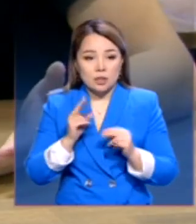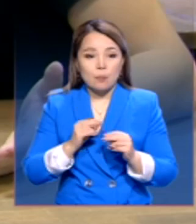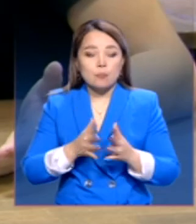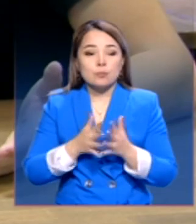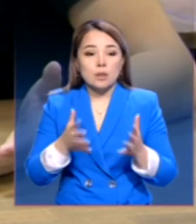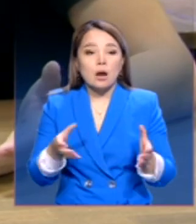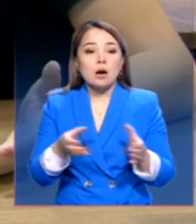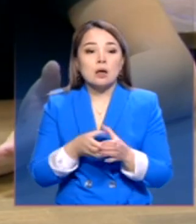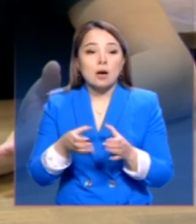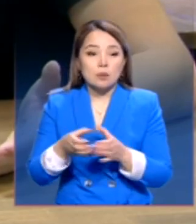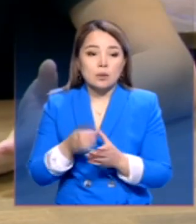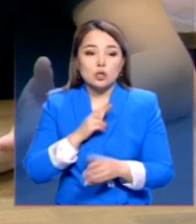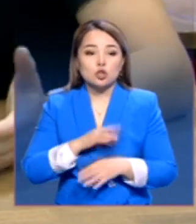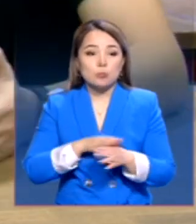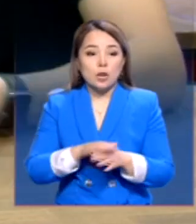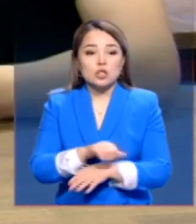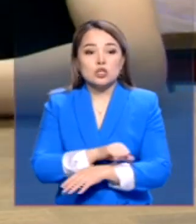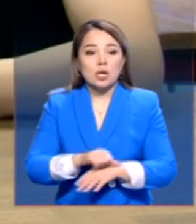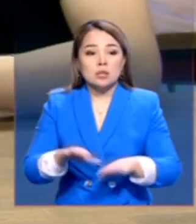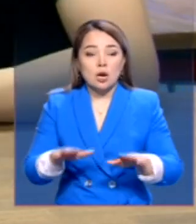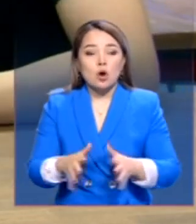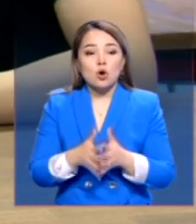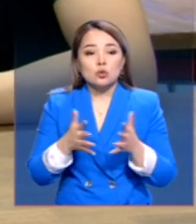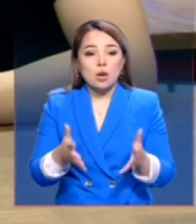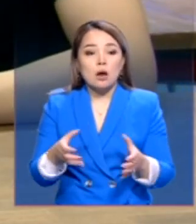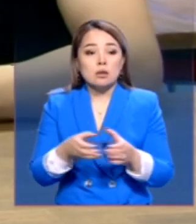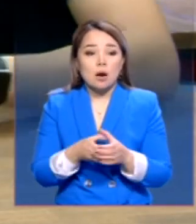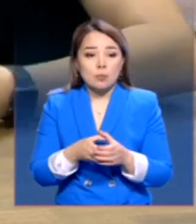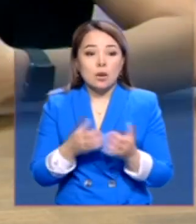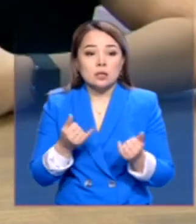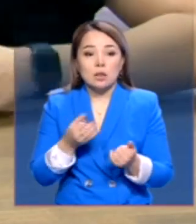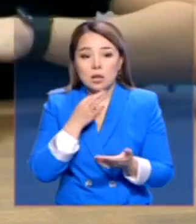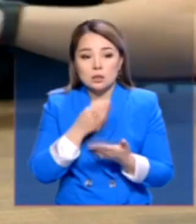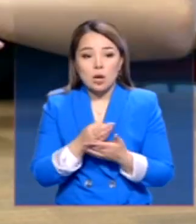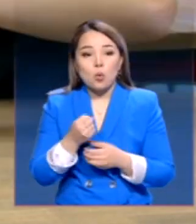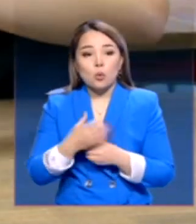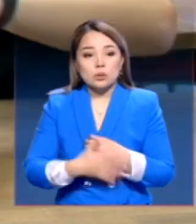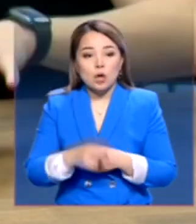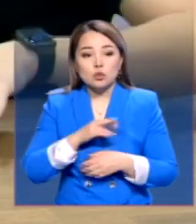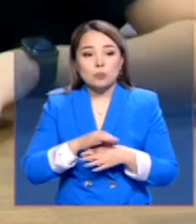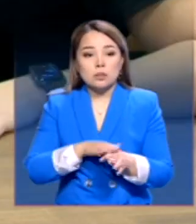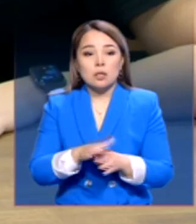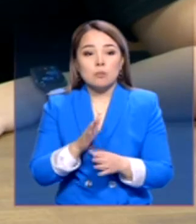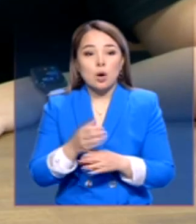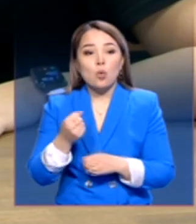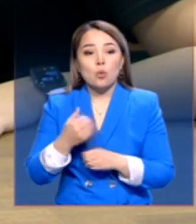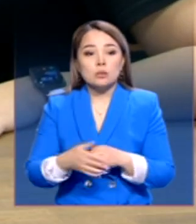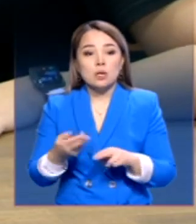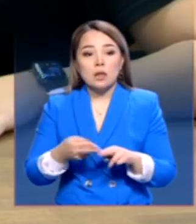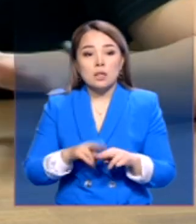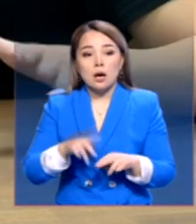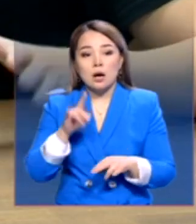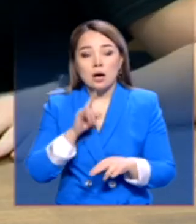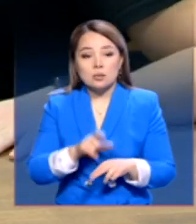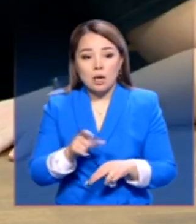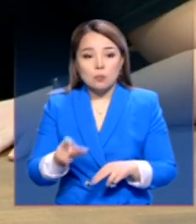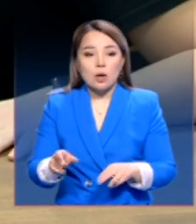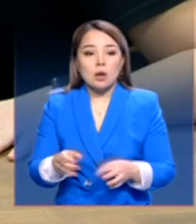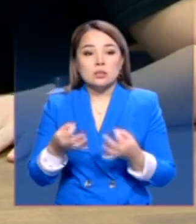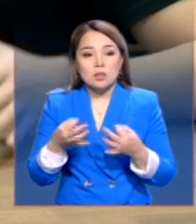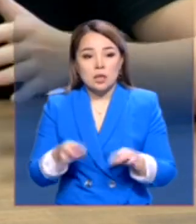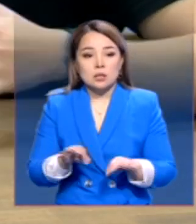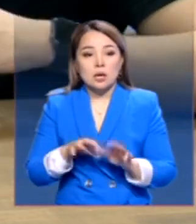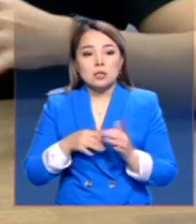компании работают в коворкингах. Шетелдердегі үлкен компаниялар коворкинг орталықтарда жұмыс істейді. Бұл орталықтар адамға еркіндік сыйлайды,